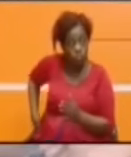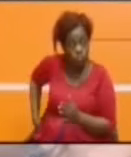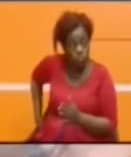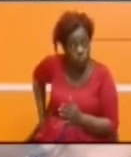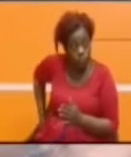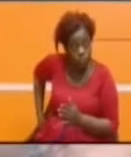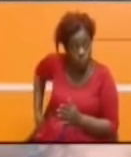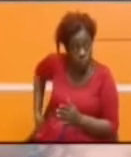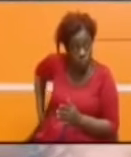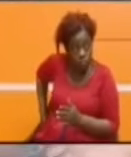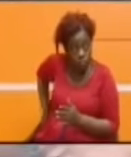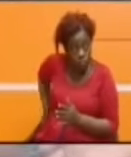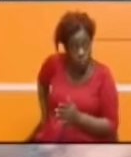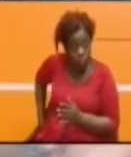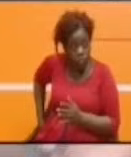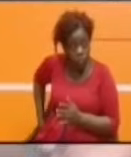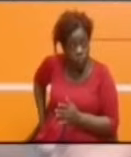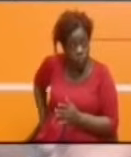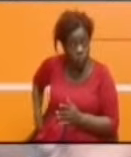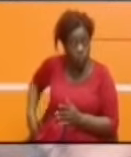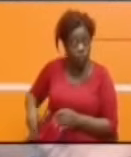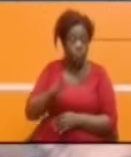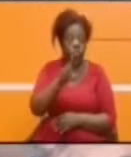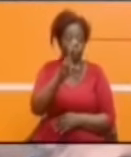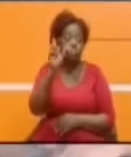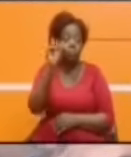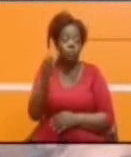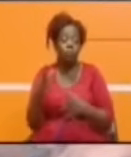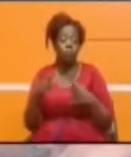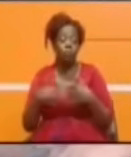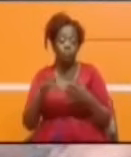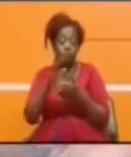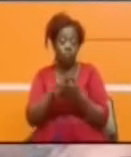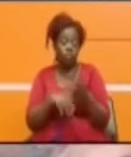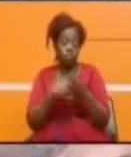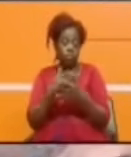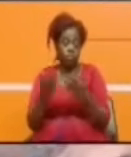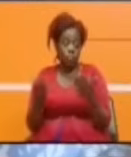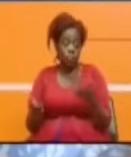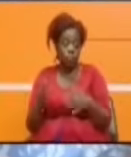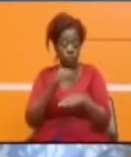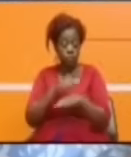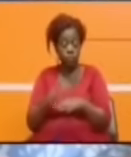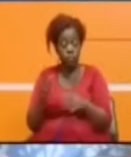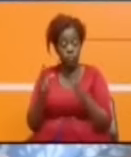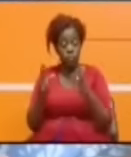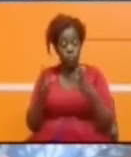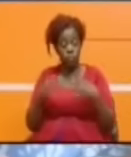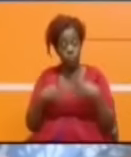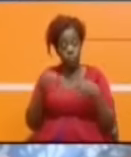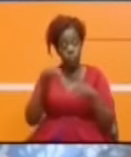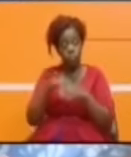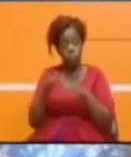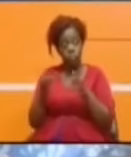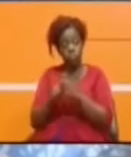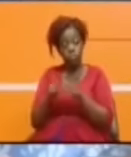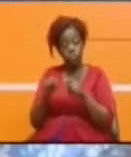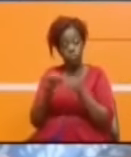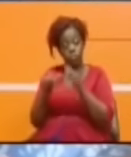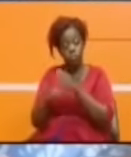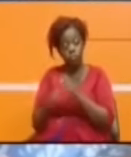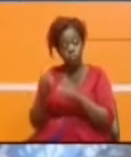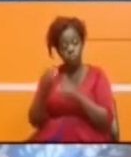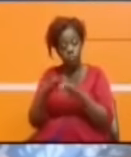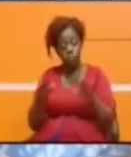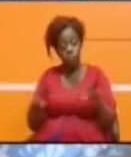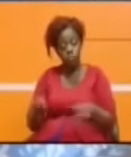URA ekikkiriza obutimba obuva ebyennyanja ebitakkirizibwa mu mateeka katale ka Uganda, so nga n'ensonga y'ettaka ly'eddwaliro lya